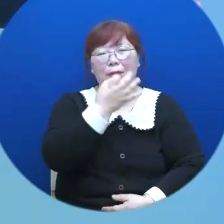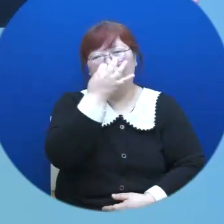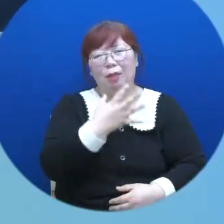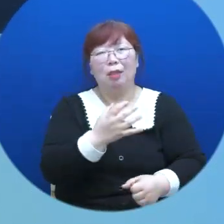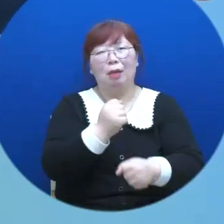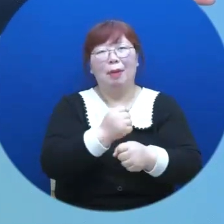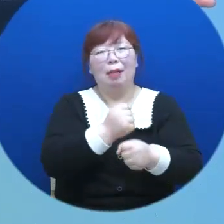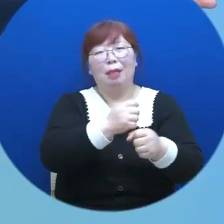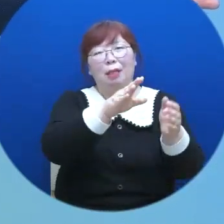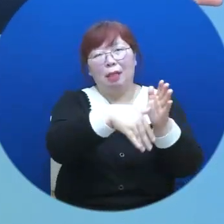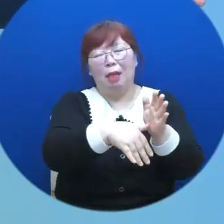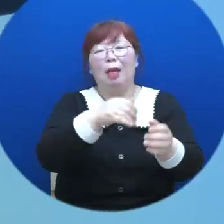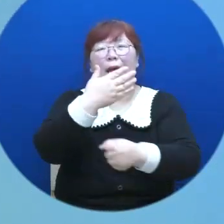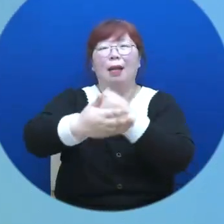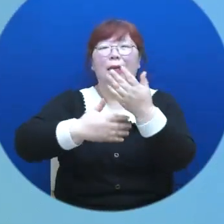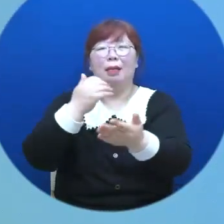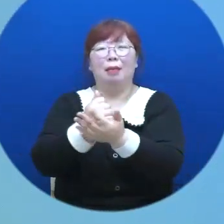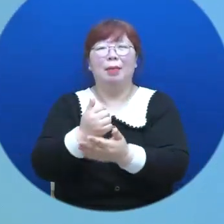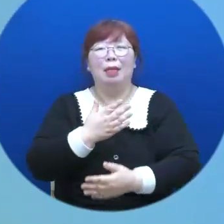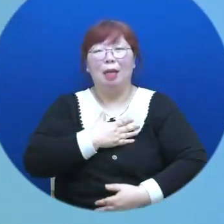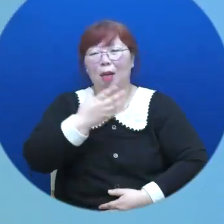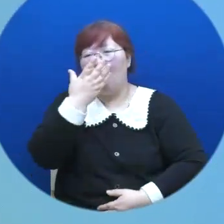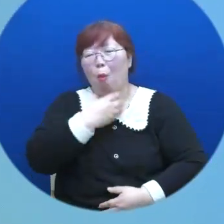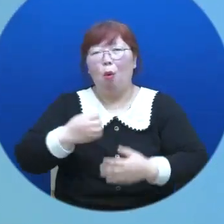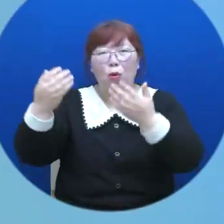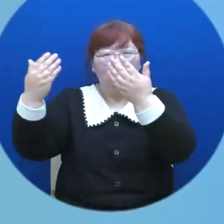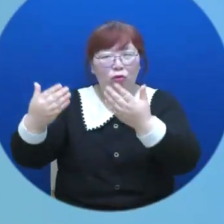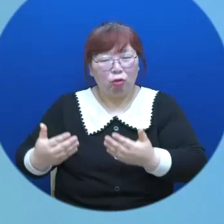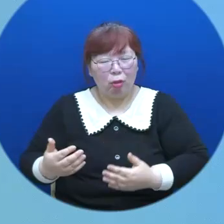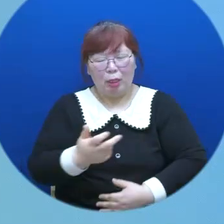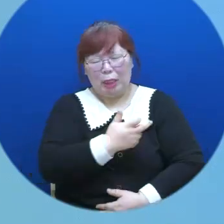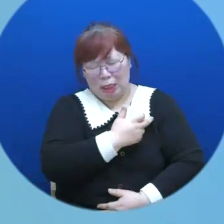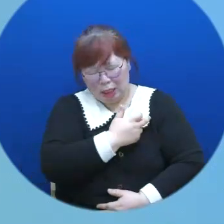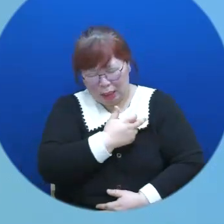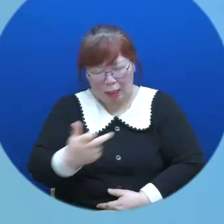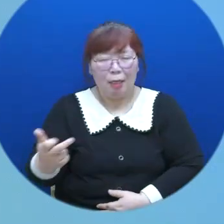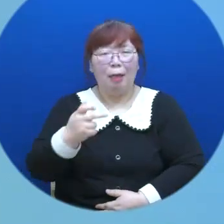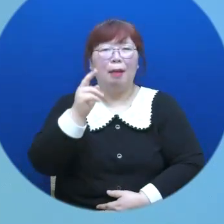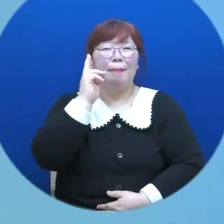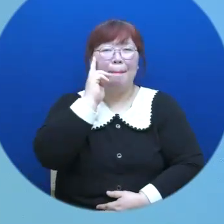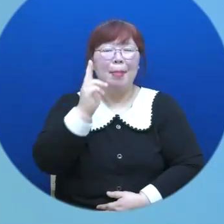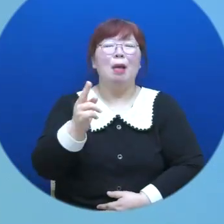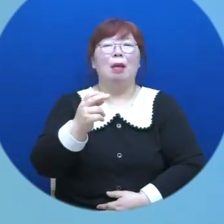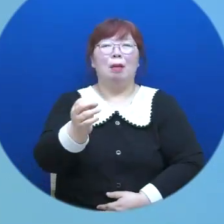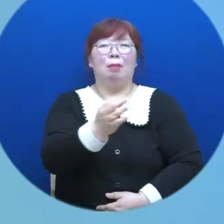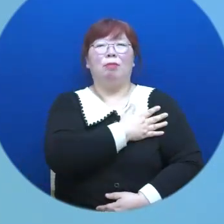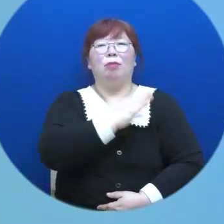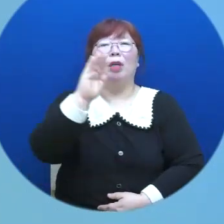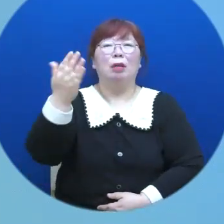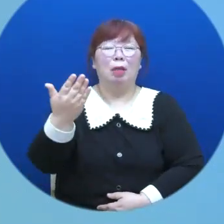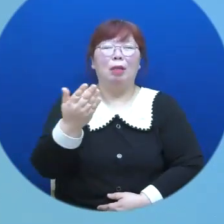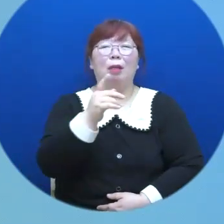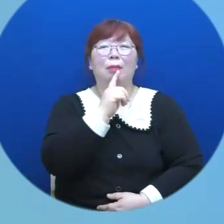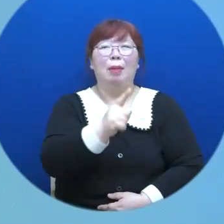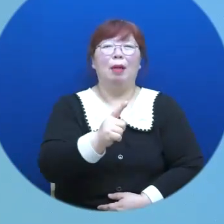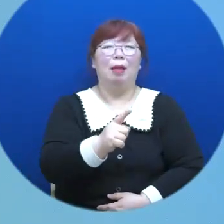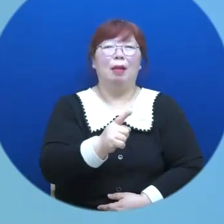복 주어가지고 어마어마한 창대한 부자가 난 됐어. 그 얘기를 듣는